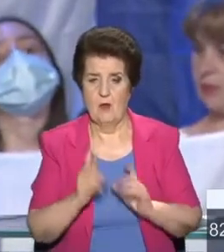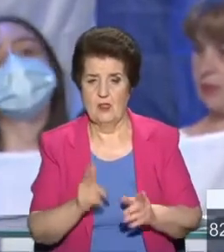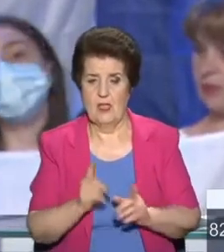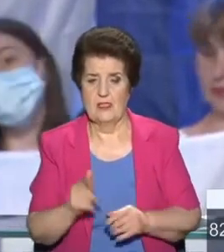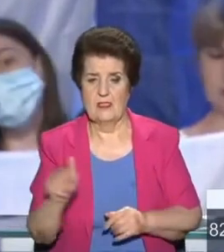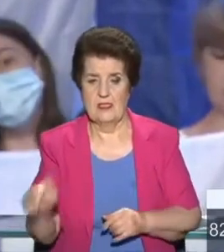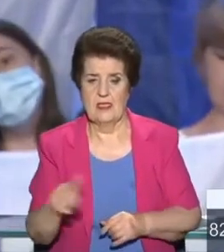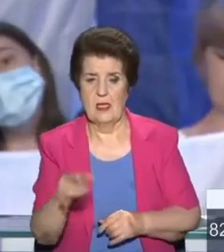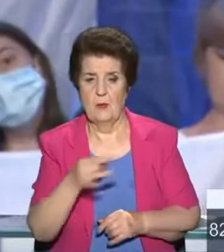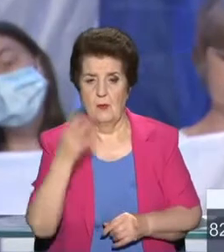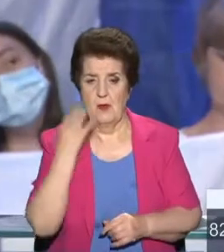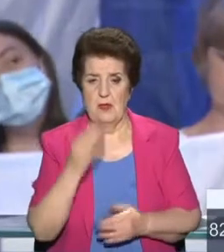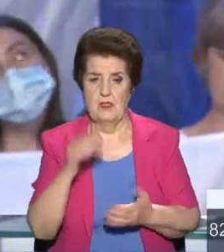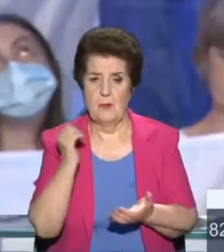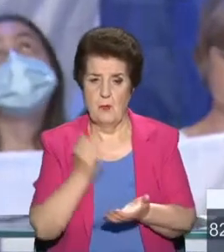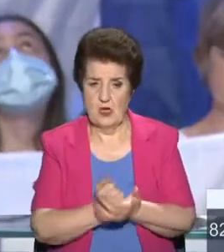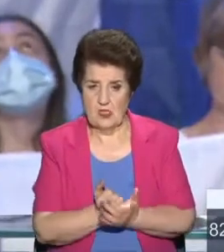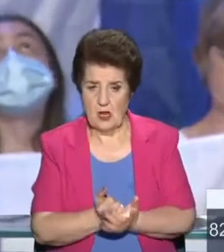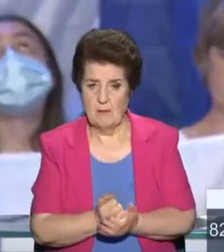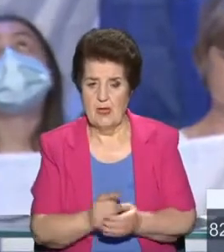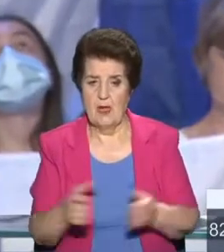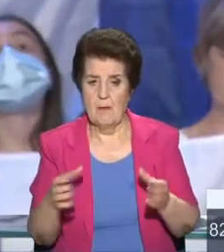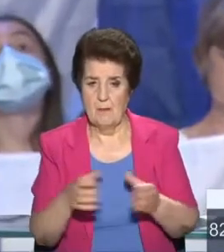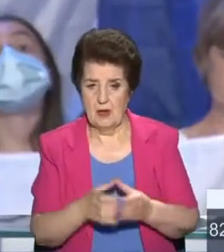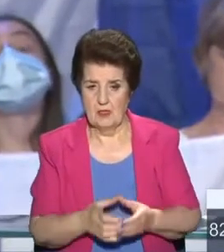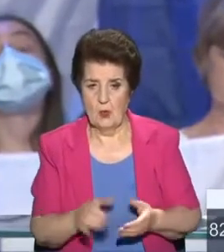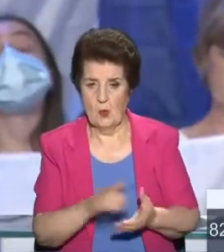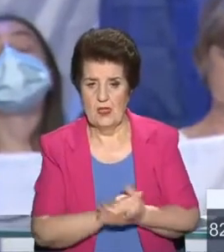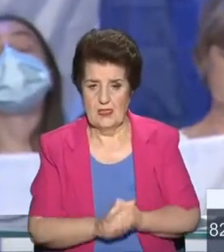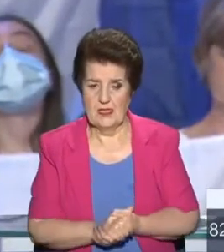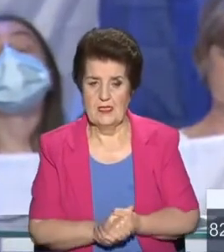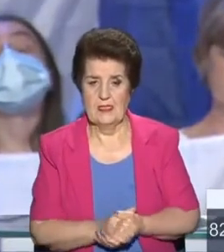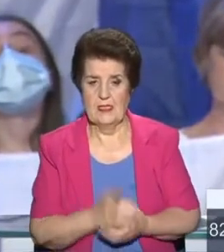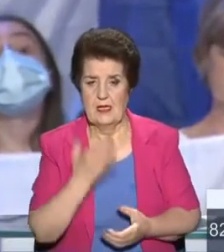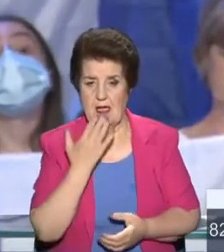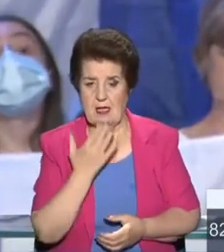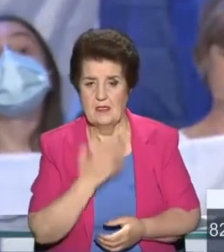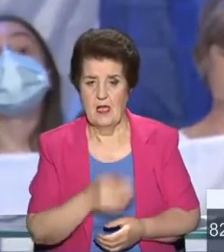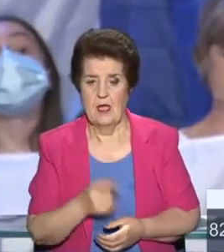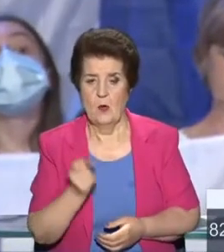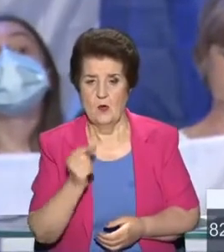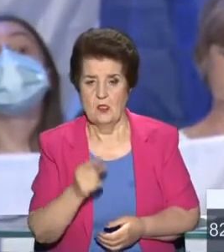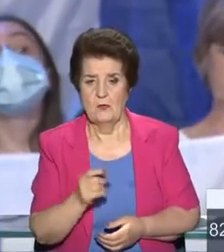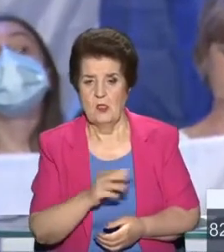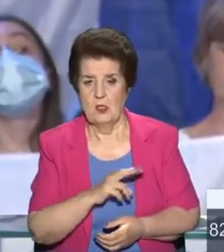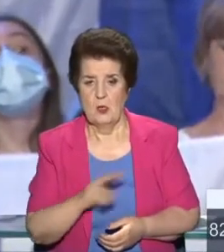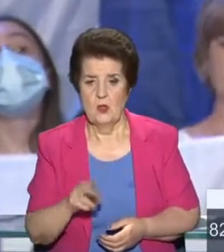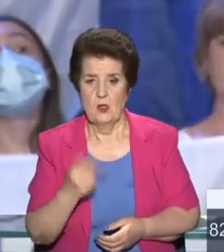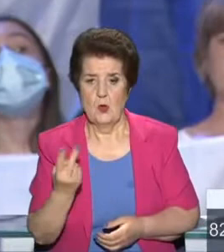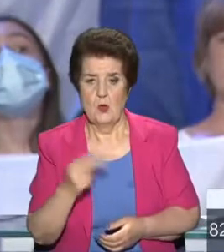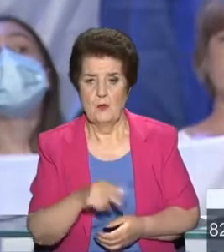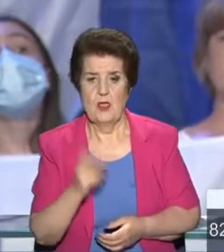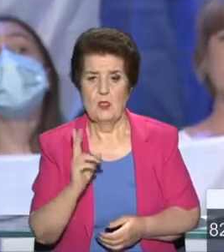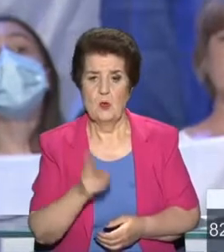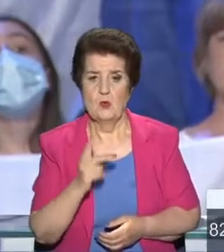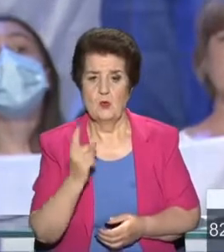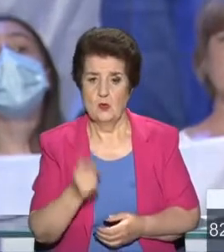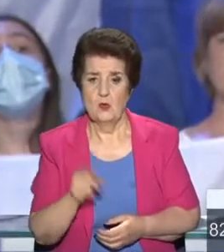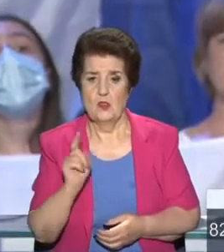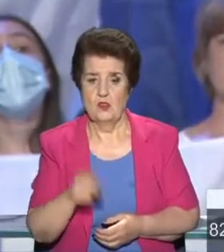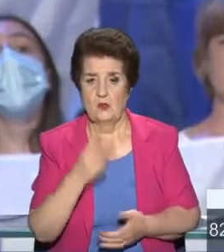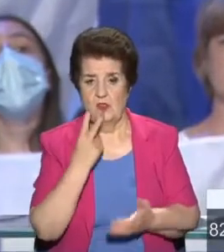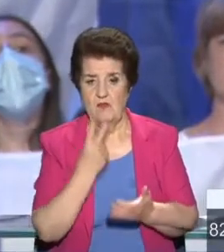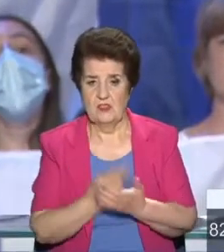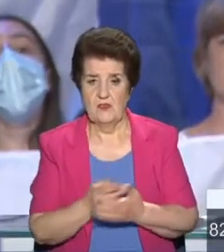și să pună ștampila pe Partidul unității naționale la alegerile de 11 iulie 2012 1 și atunci veți